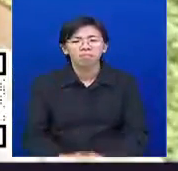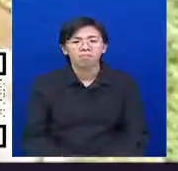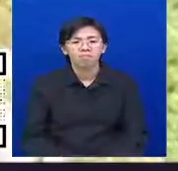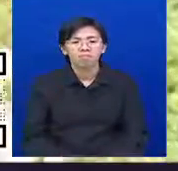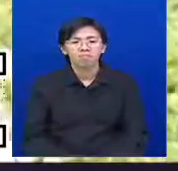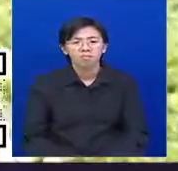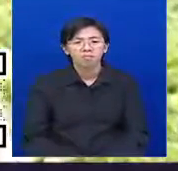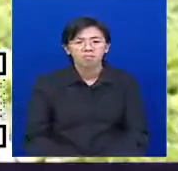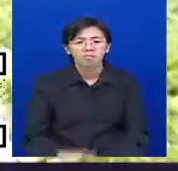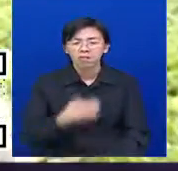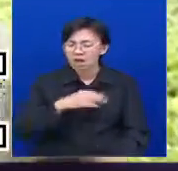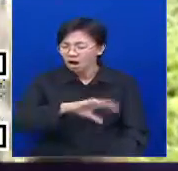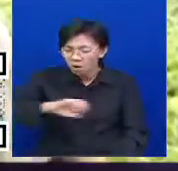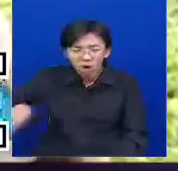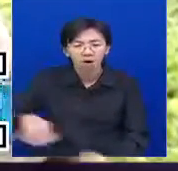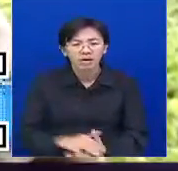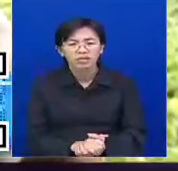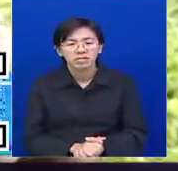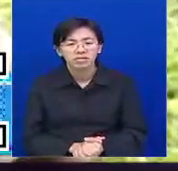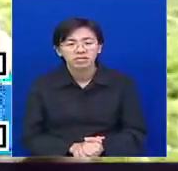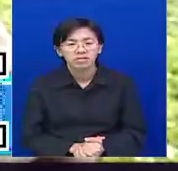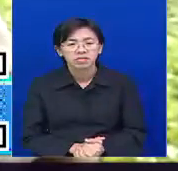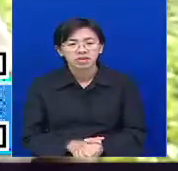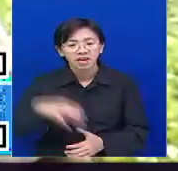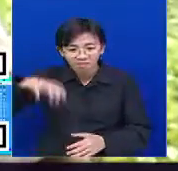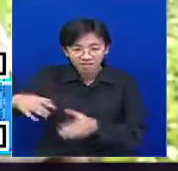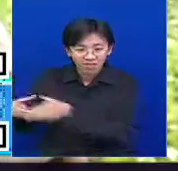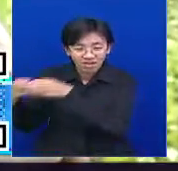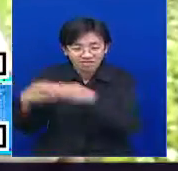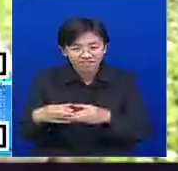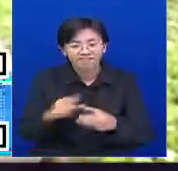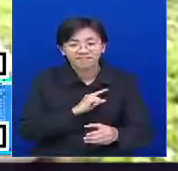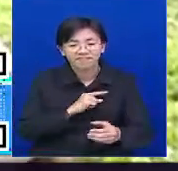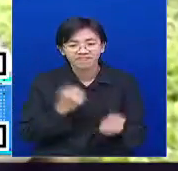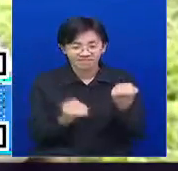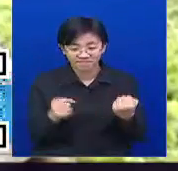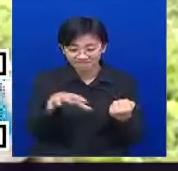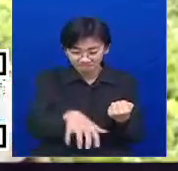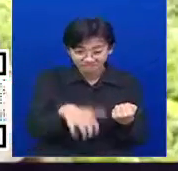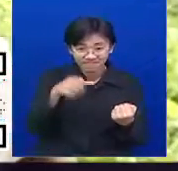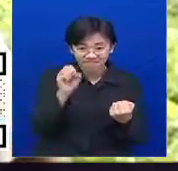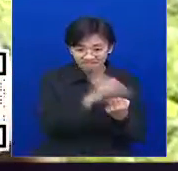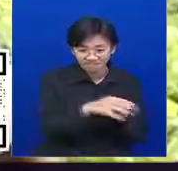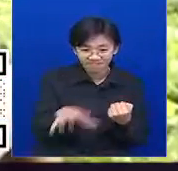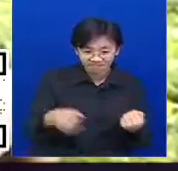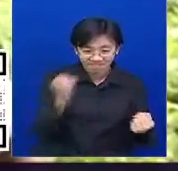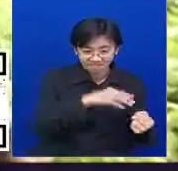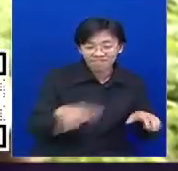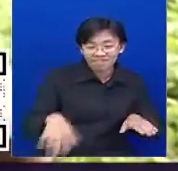ให้กำจัดให้ออกให้หมดอ่ะแล้วก็มีแบบพวกหน่วยอย่างนี้แบบหน่วยตักผักตบอะไรเงี้ยประจำอยู่ที่นี่บ้างอะ